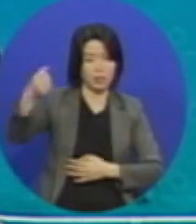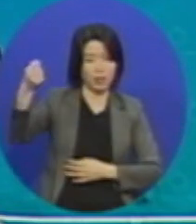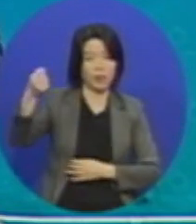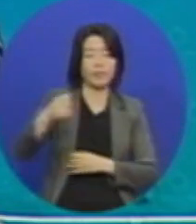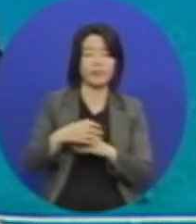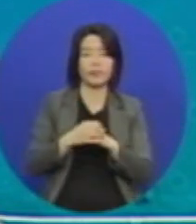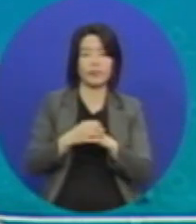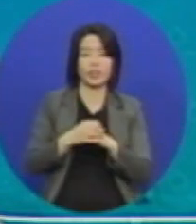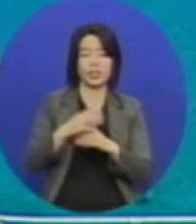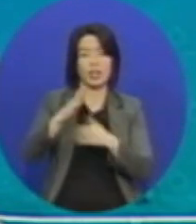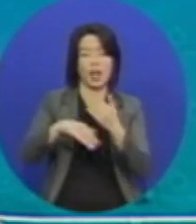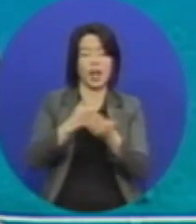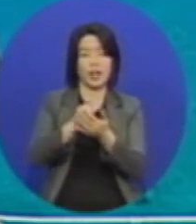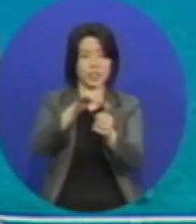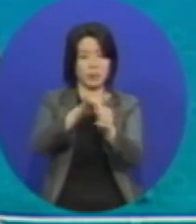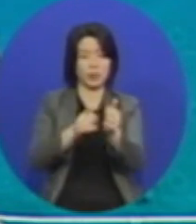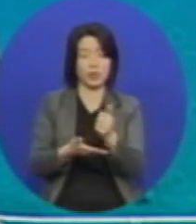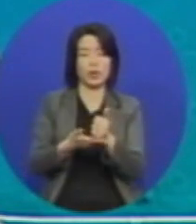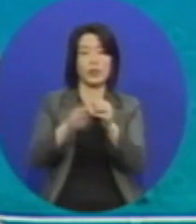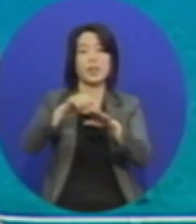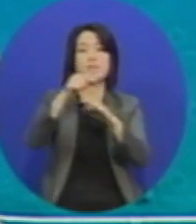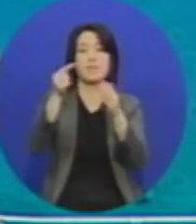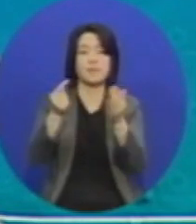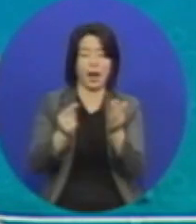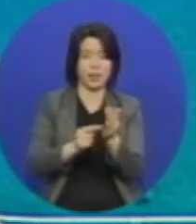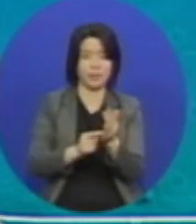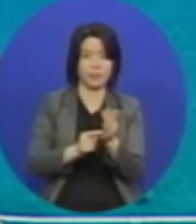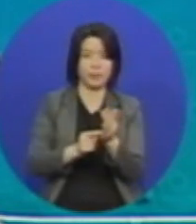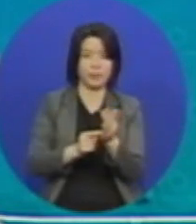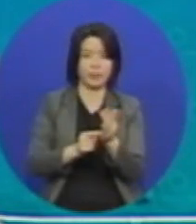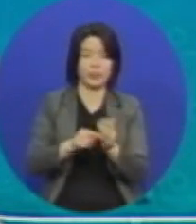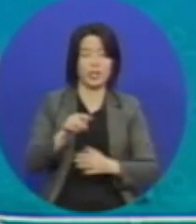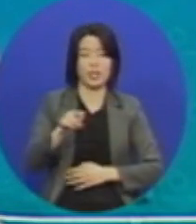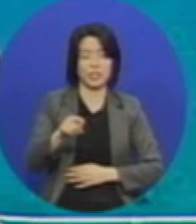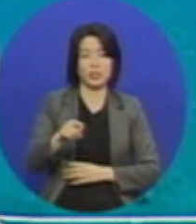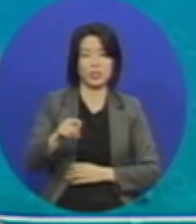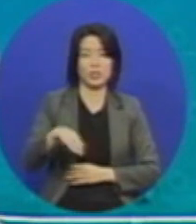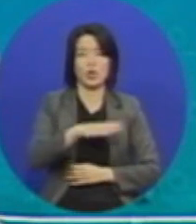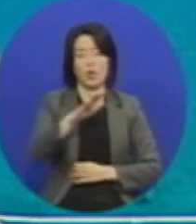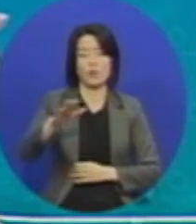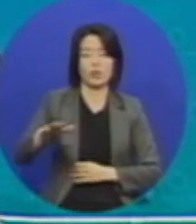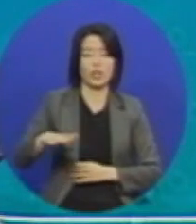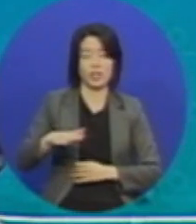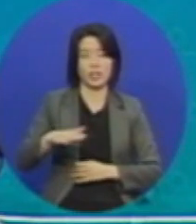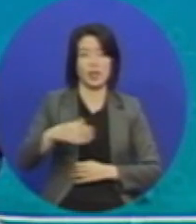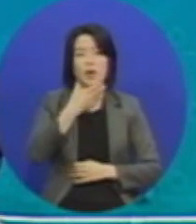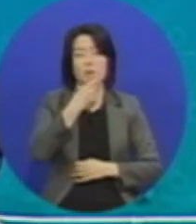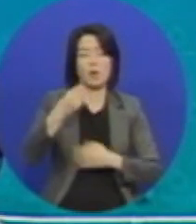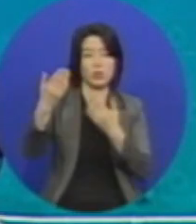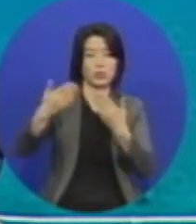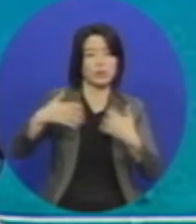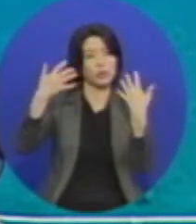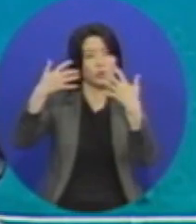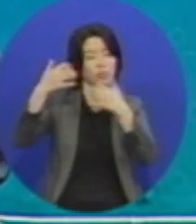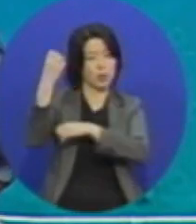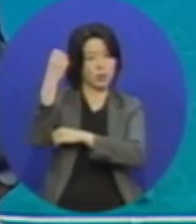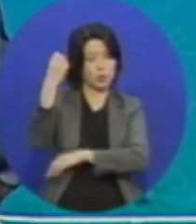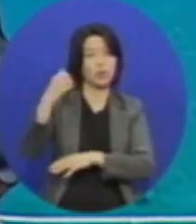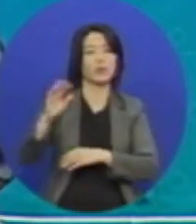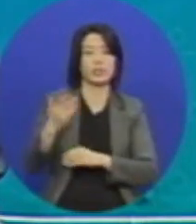하나님을 경유하는 마음이에요 5 이것이 하나님이 우리에게 복을 주실 수 있는 조건은 거죠